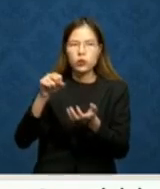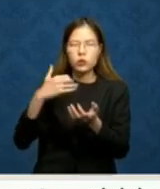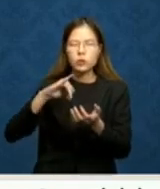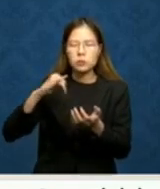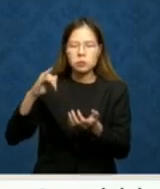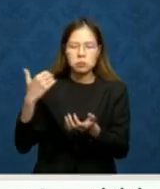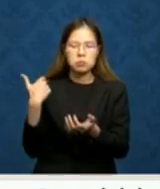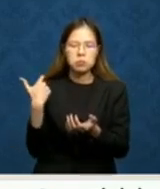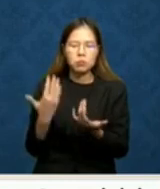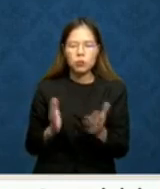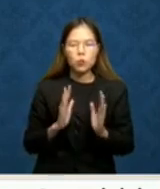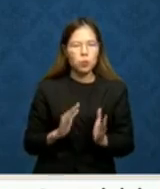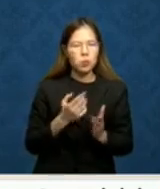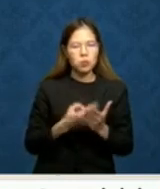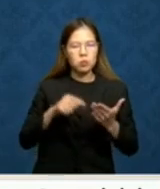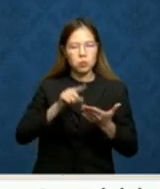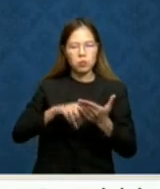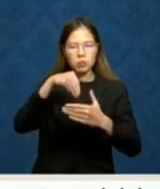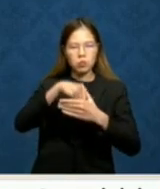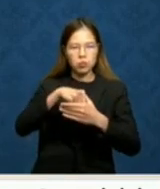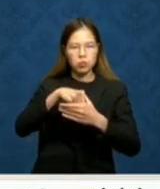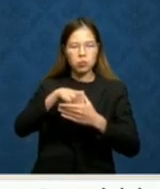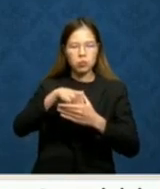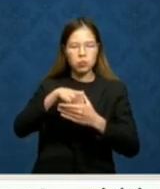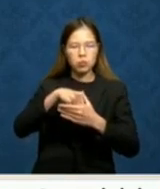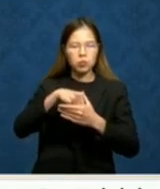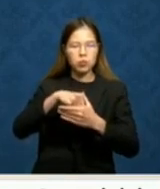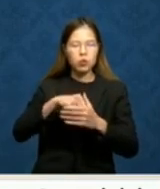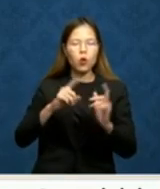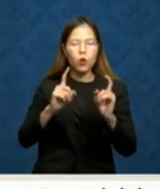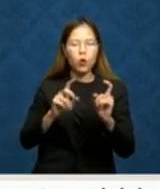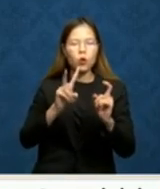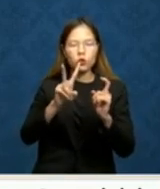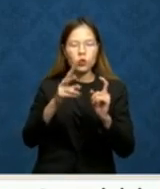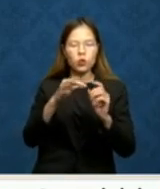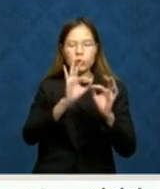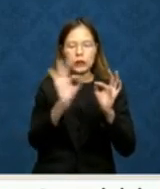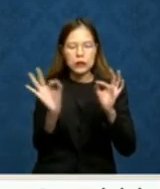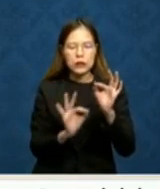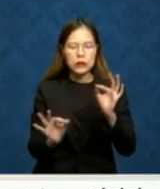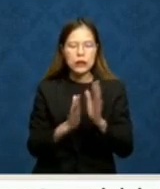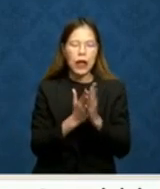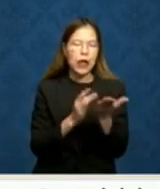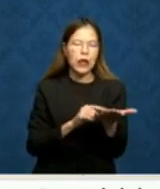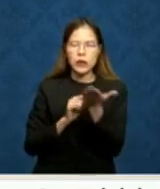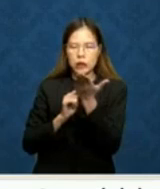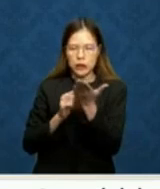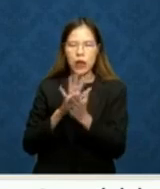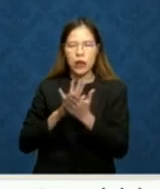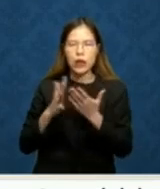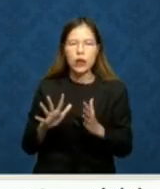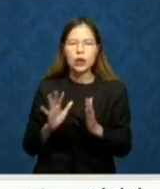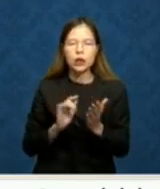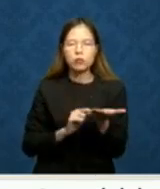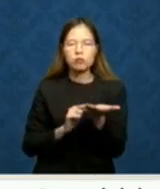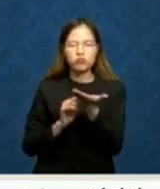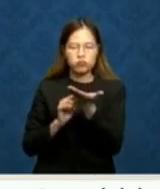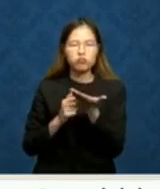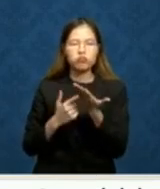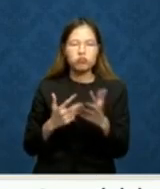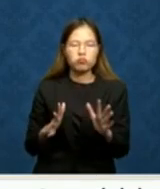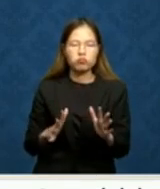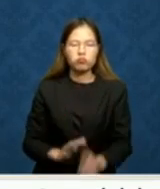ผู้มีสิทธิ์เลือกตั้งพ.ศ. 262ข้อ2รายละเอียดปรากฏตามเอกสารที่จัดวางไว้ให้ท่านสมาชิกแล้วน